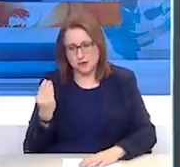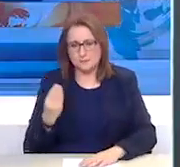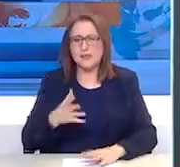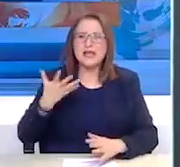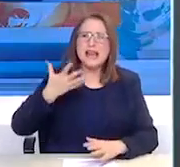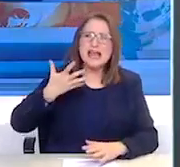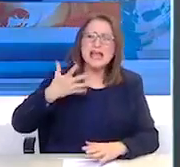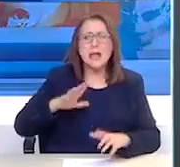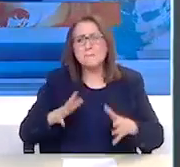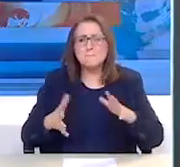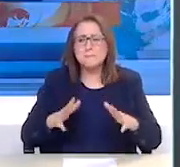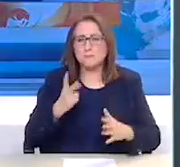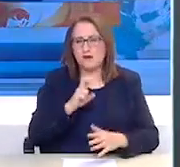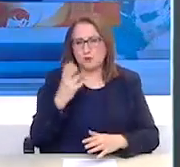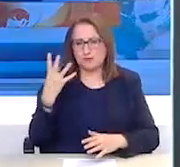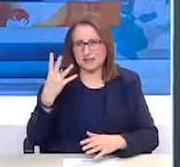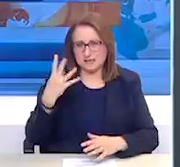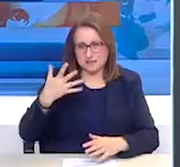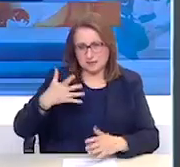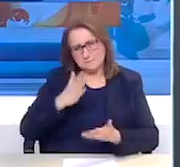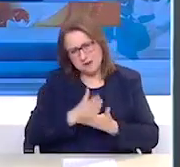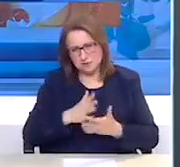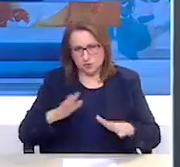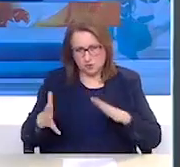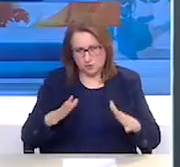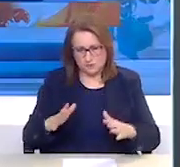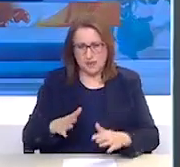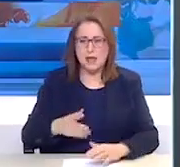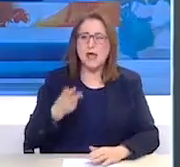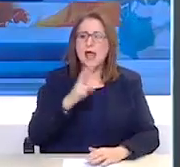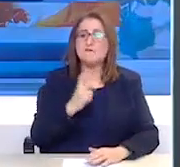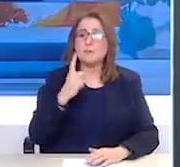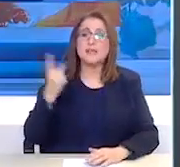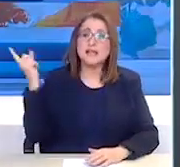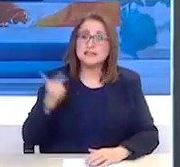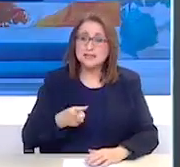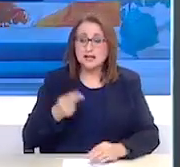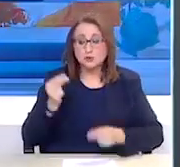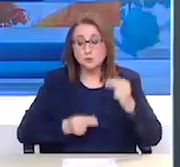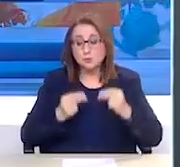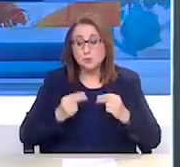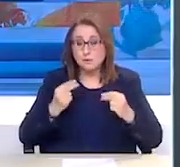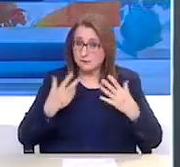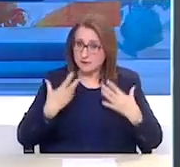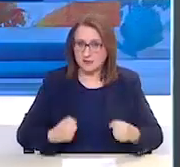έτη και το 91% είχαν κάποιο υποκείμενο νόσημα ή και ηλικία 70 ετών και